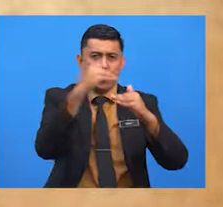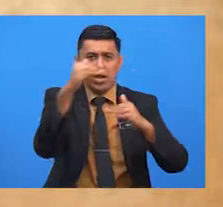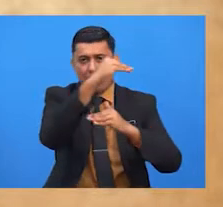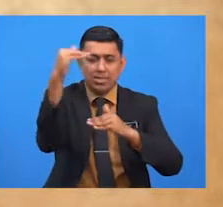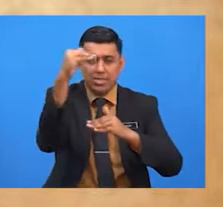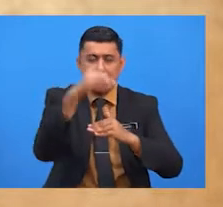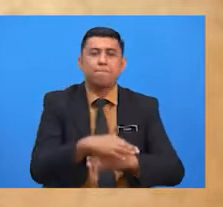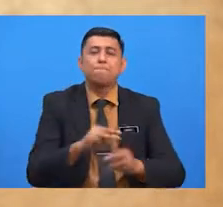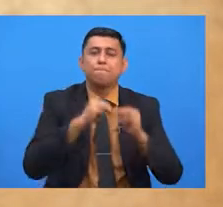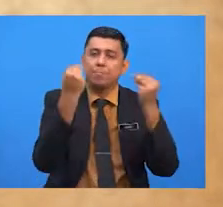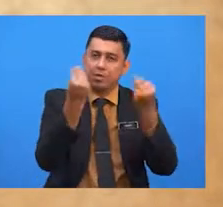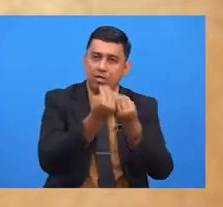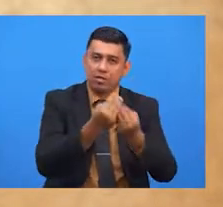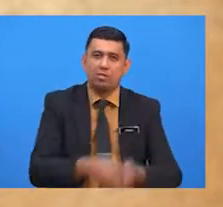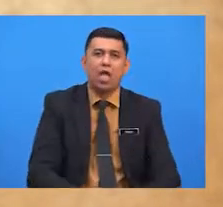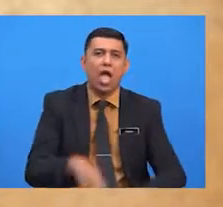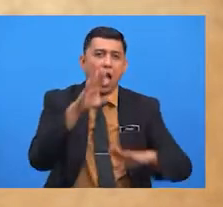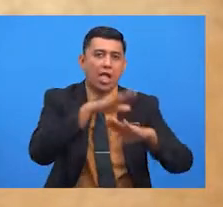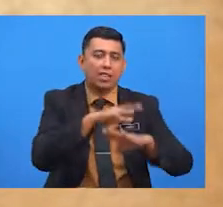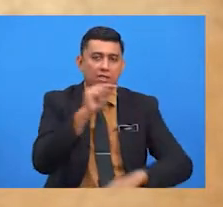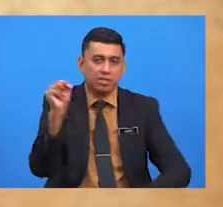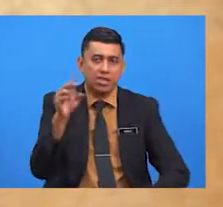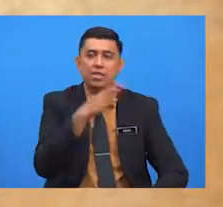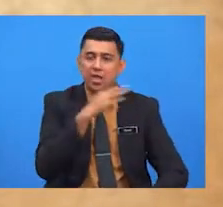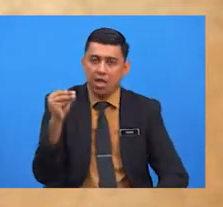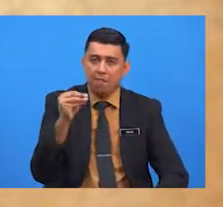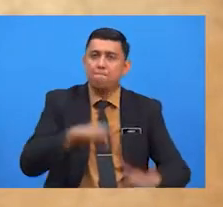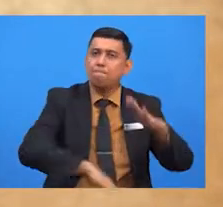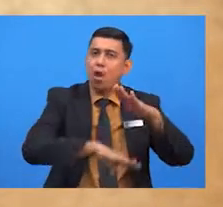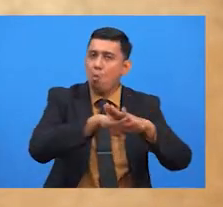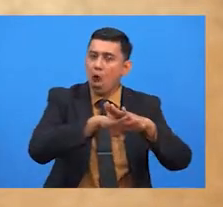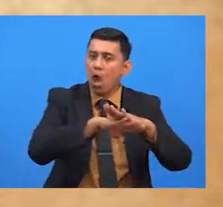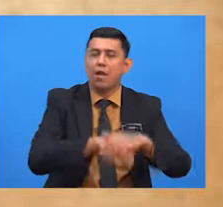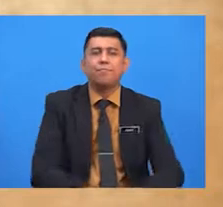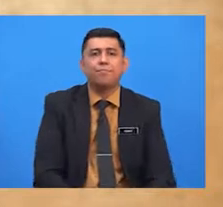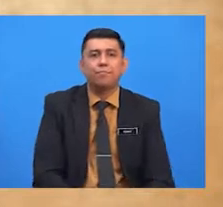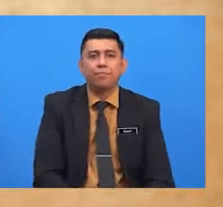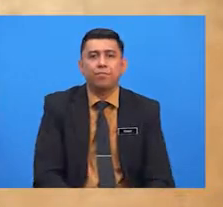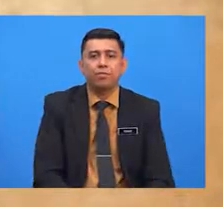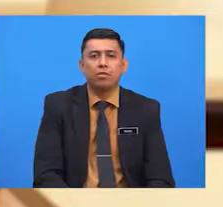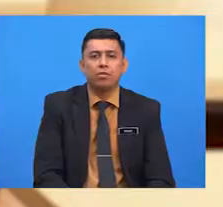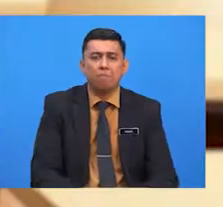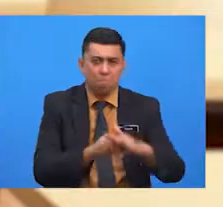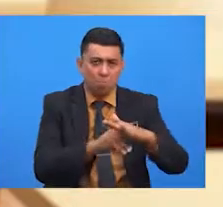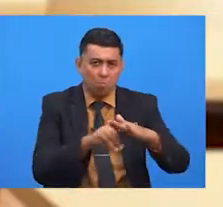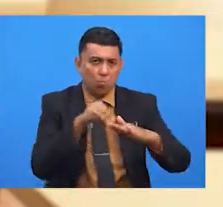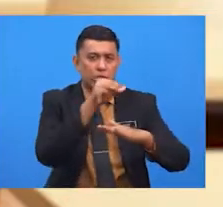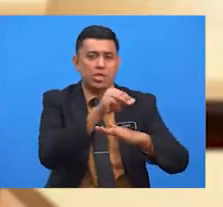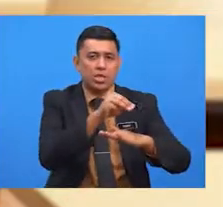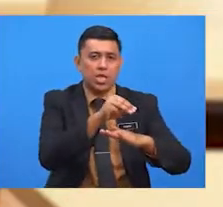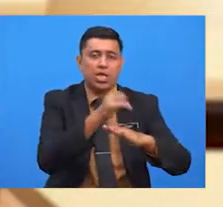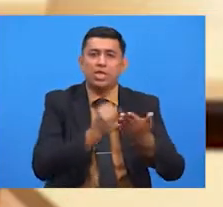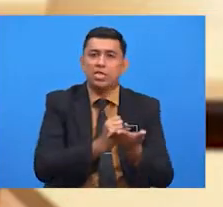masyarakat, iaitu golongan atasan dan golongan bawahan. Kemunculan institusi